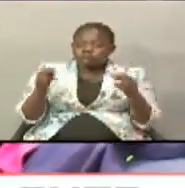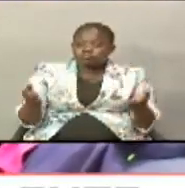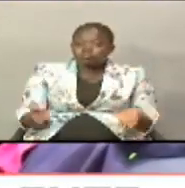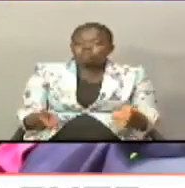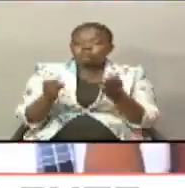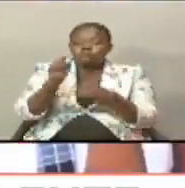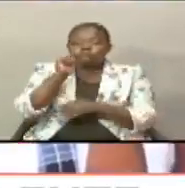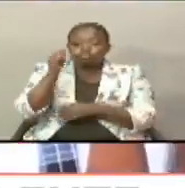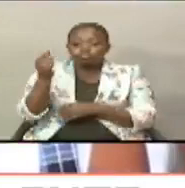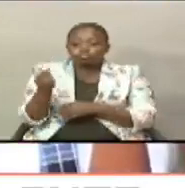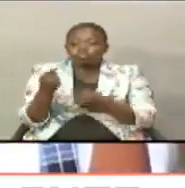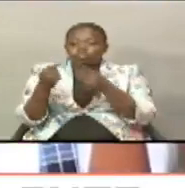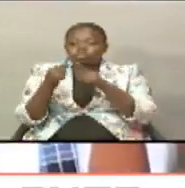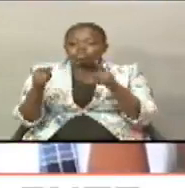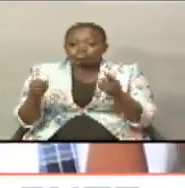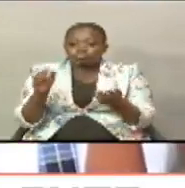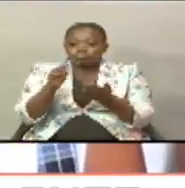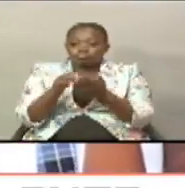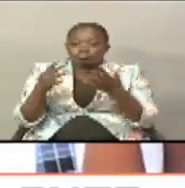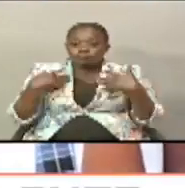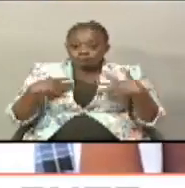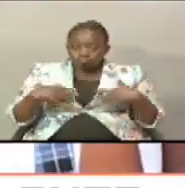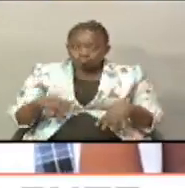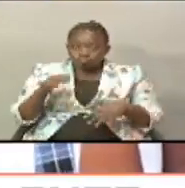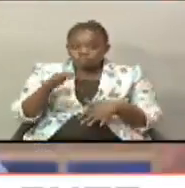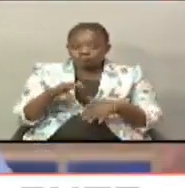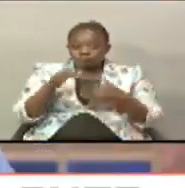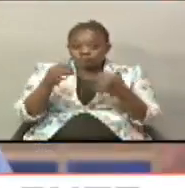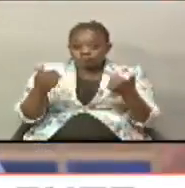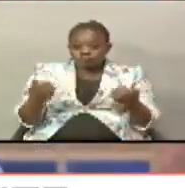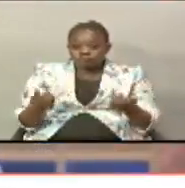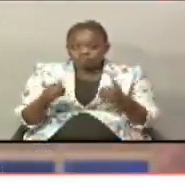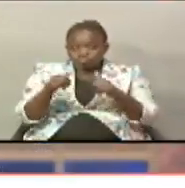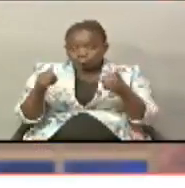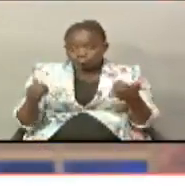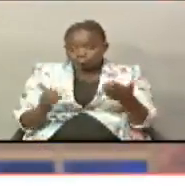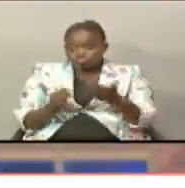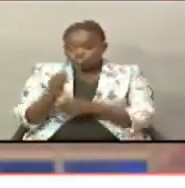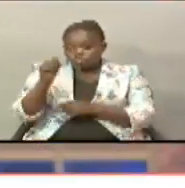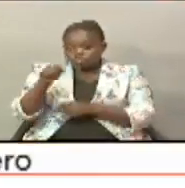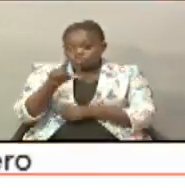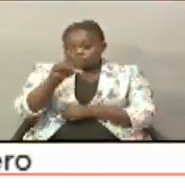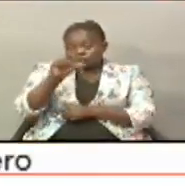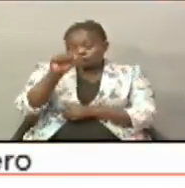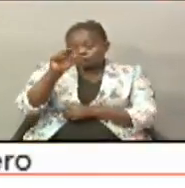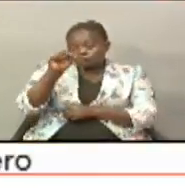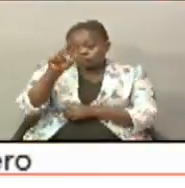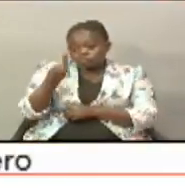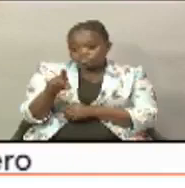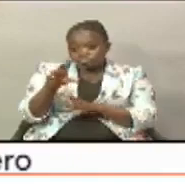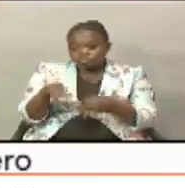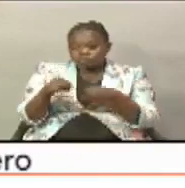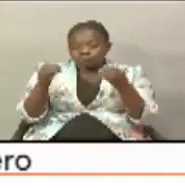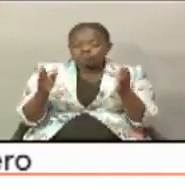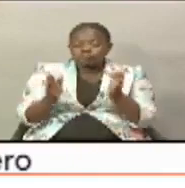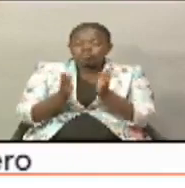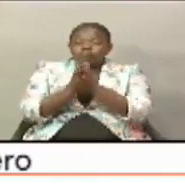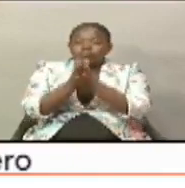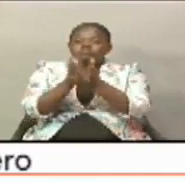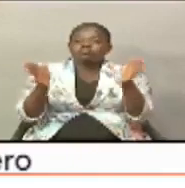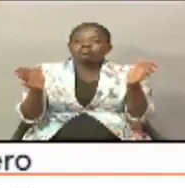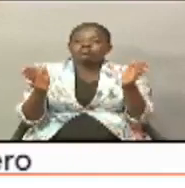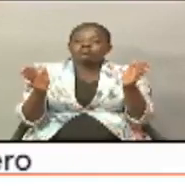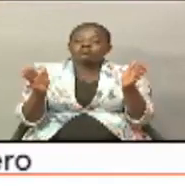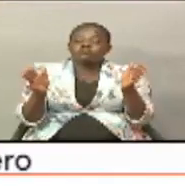bitone kyokka wabula n'okukuuma emibiri gy'abaana baabwe nga miramu. Mu butuufu wano ku Landmark tuwa holistic education, si bya